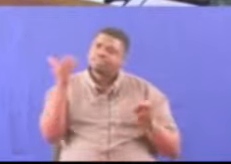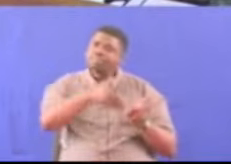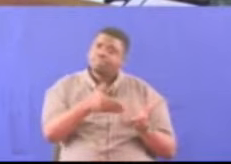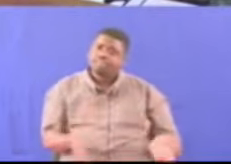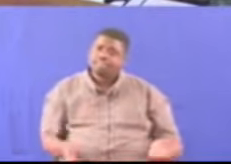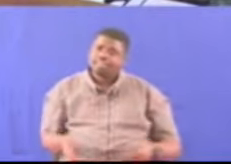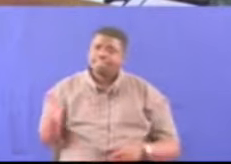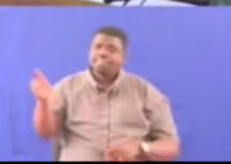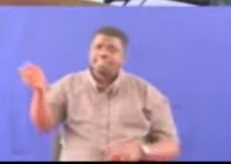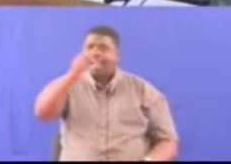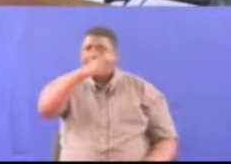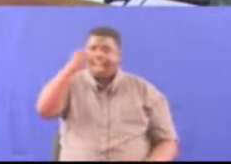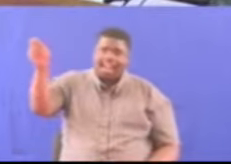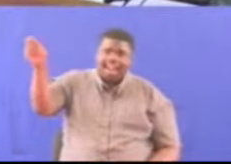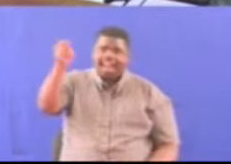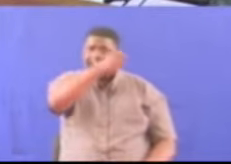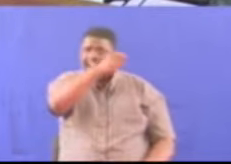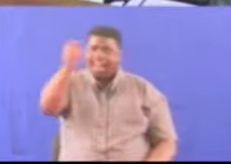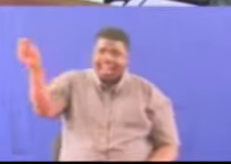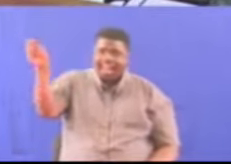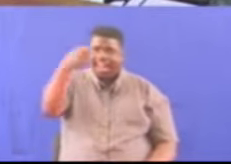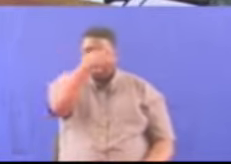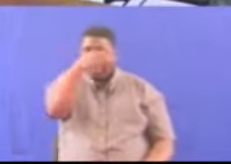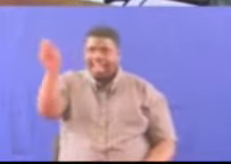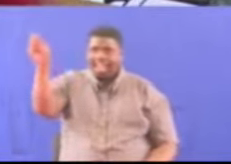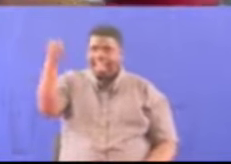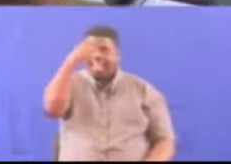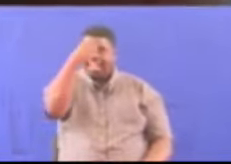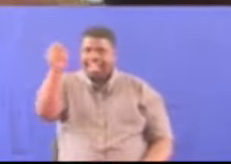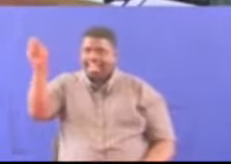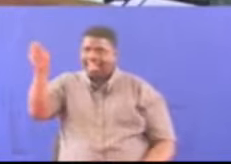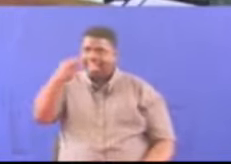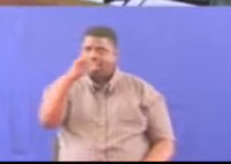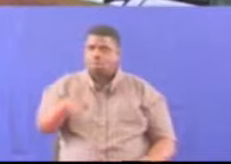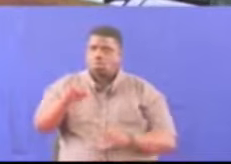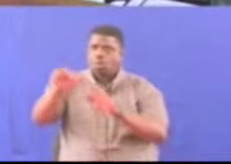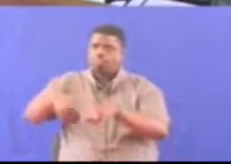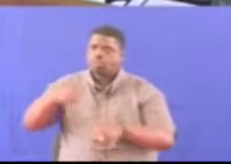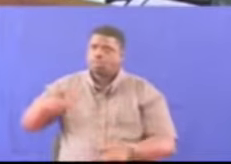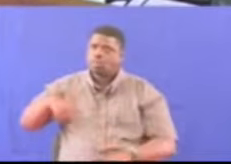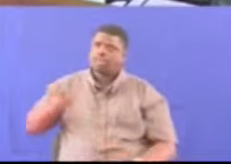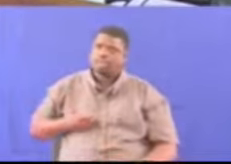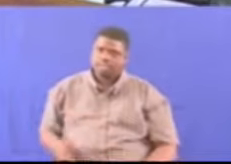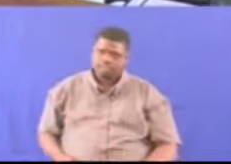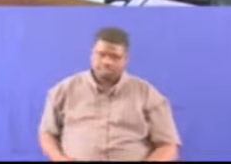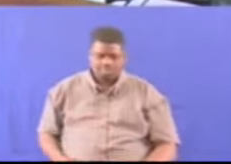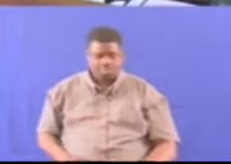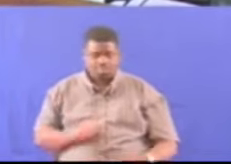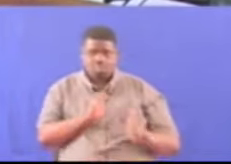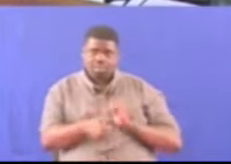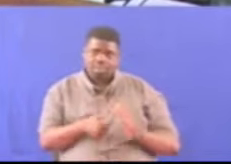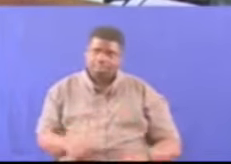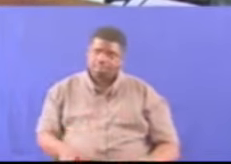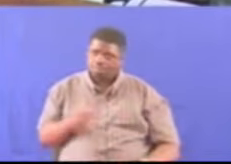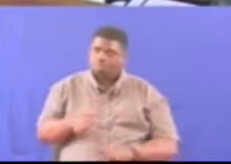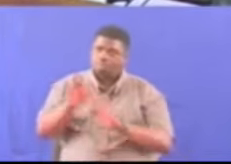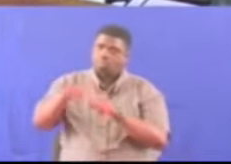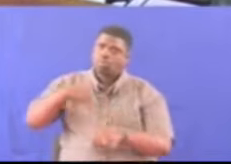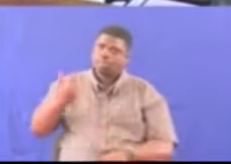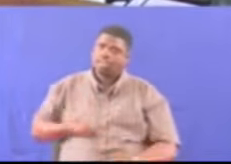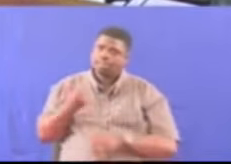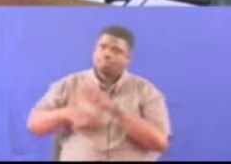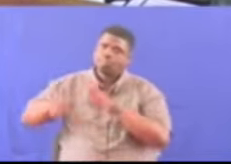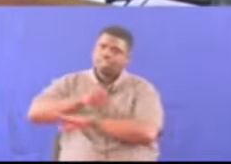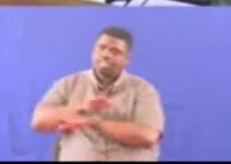vibendera kabisa wanashangilia namna hii. Ni wabunge wanawake. Sasa kwa niaba ya wabunge wanawake, mwenyekiti